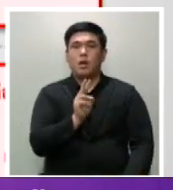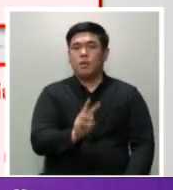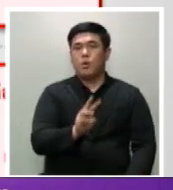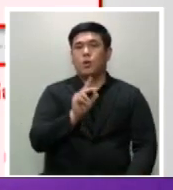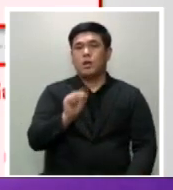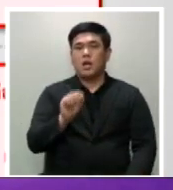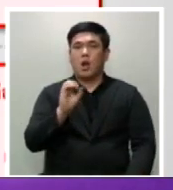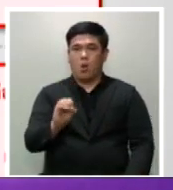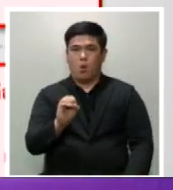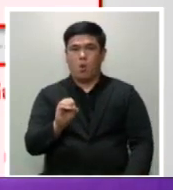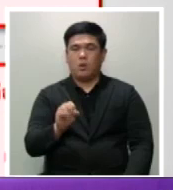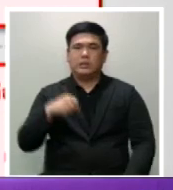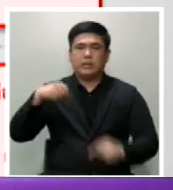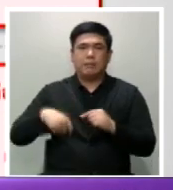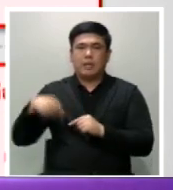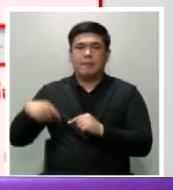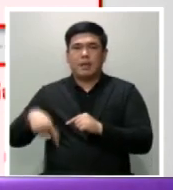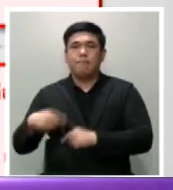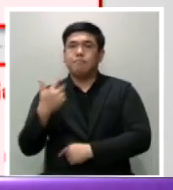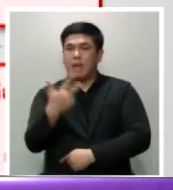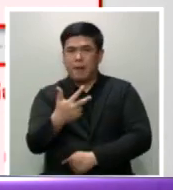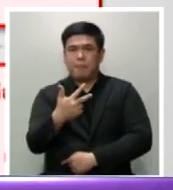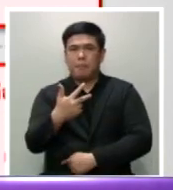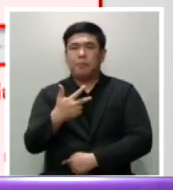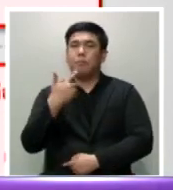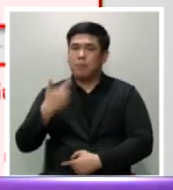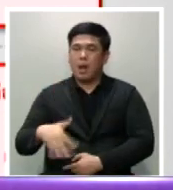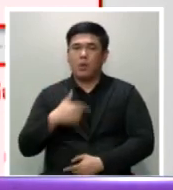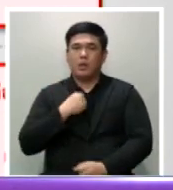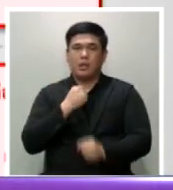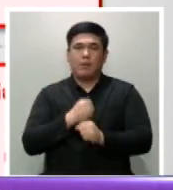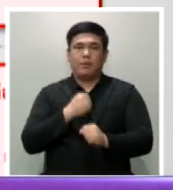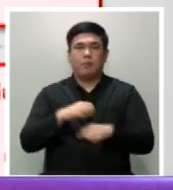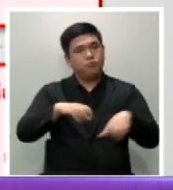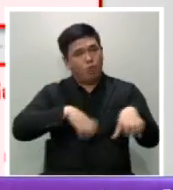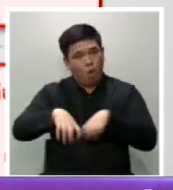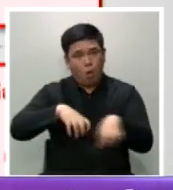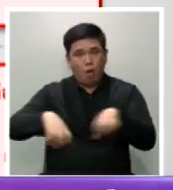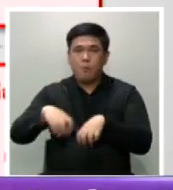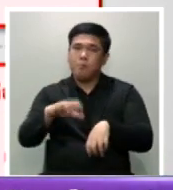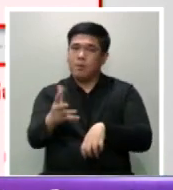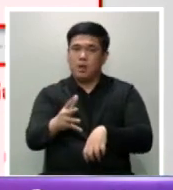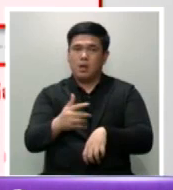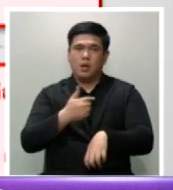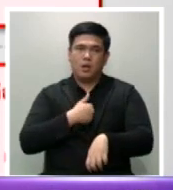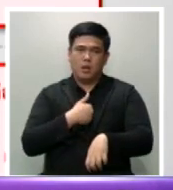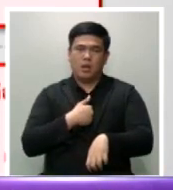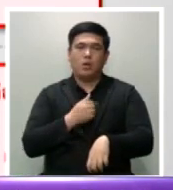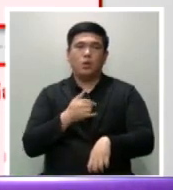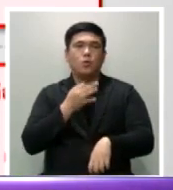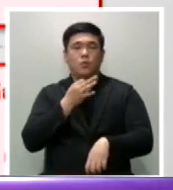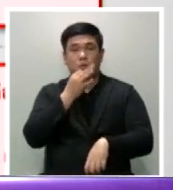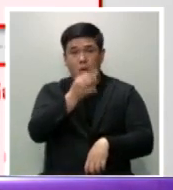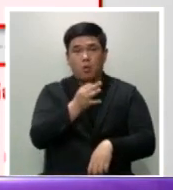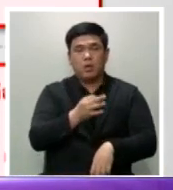น WTO แล้วซ้ำซาก3ครั้งแล้วยังไม่ได้ดำเนินการอะไรเขาเองเป็นคู่กรณีในศาลไท